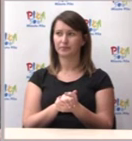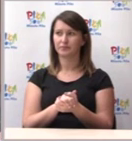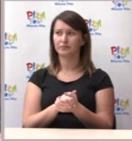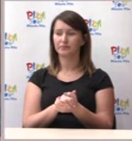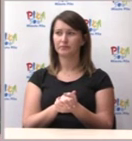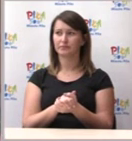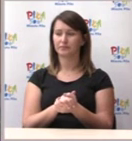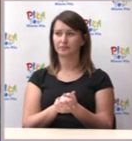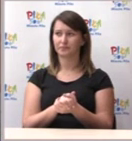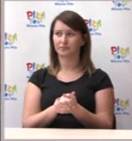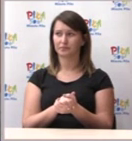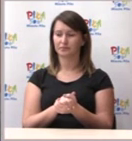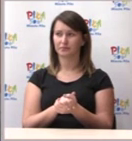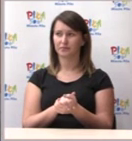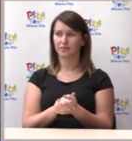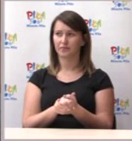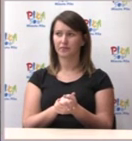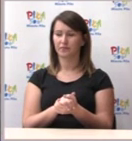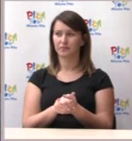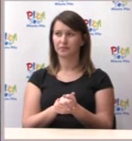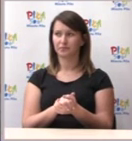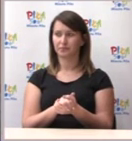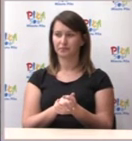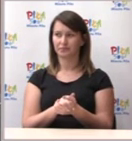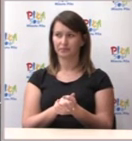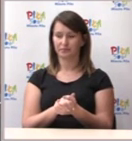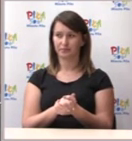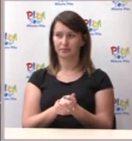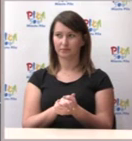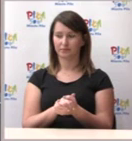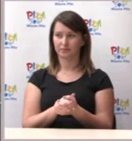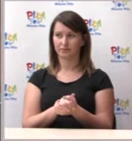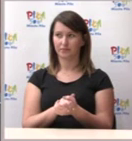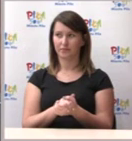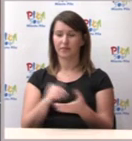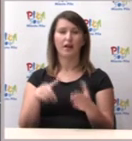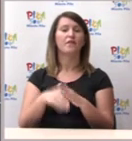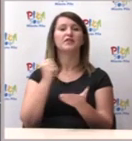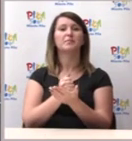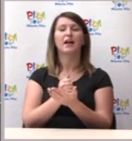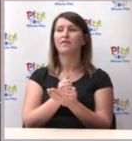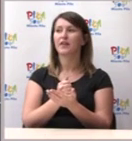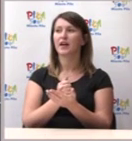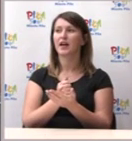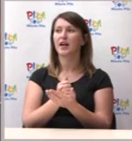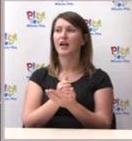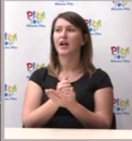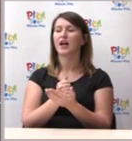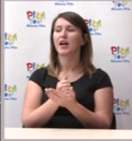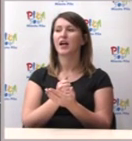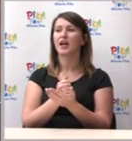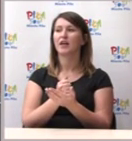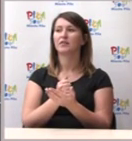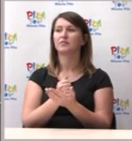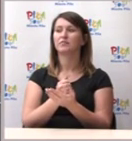1/4/2014 Rady Miasta Piły z dnia 27 listopada 2014 roku w sprawie powołania radnych w skład stałych komisji Rady